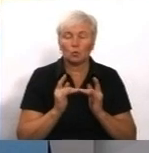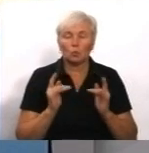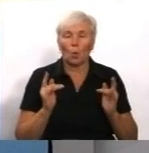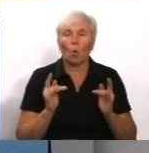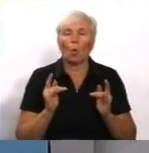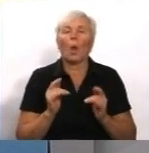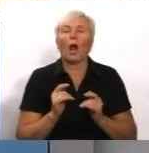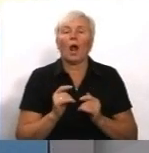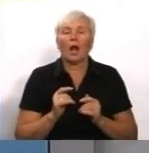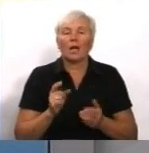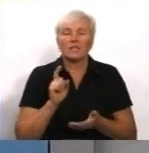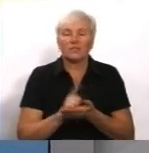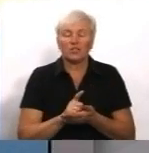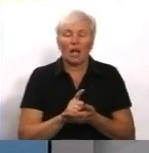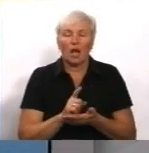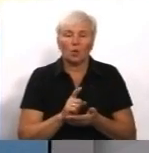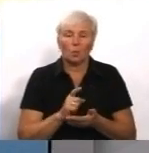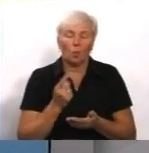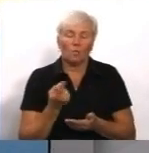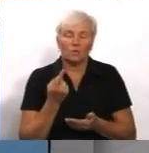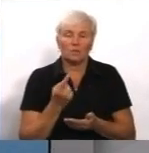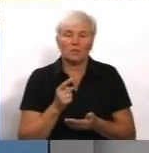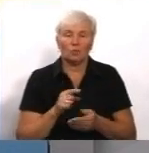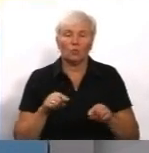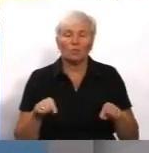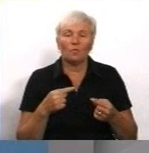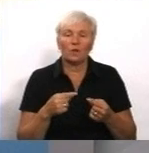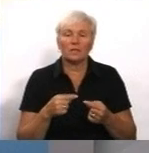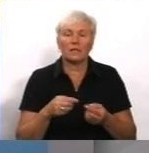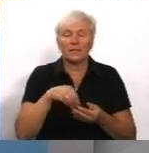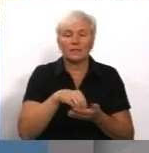функції ціноутворення, і функції реєстрації